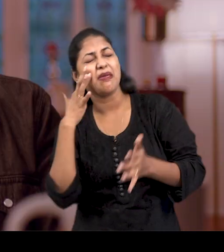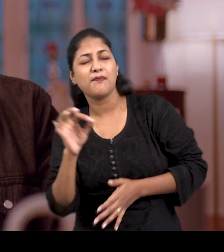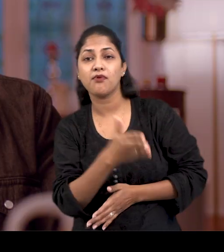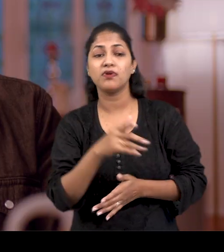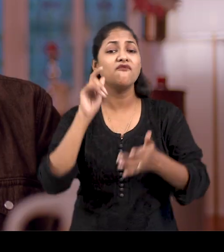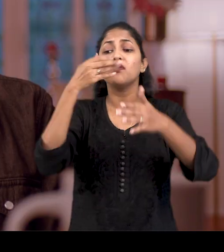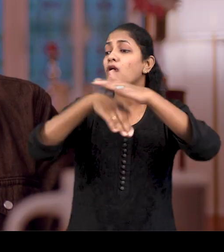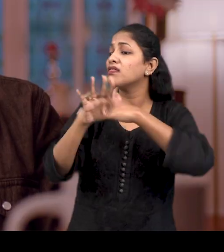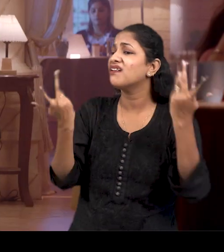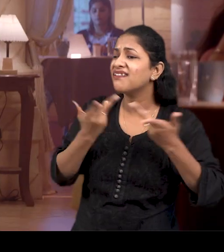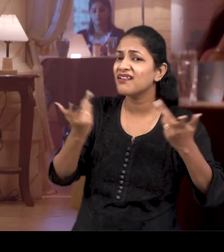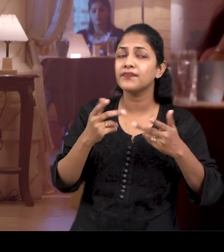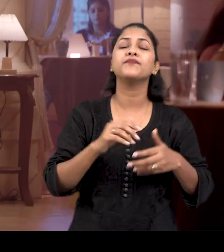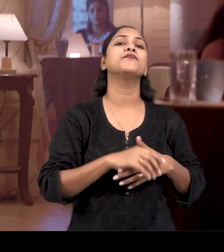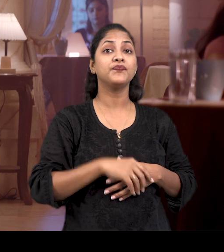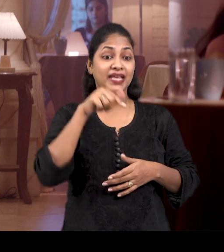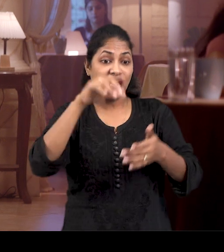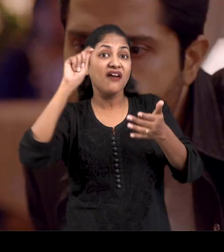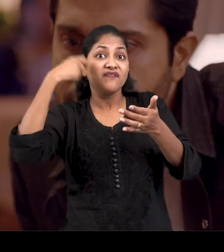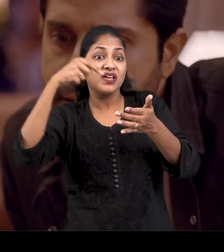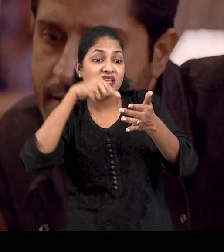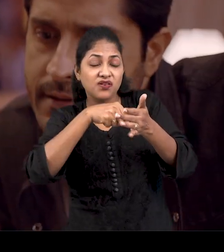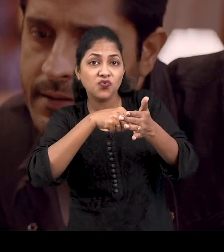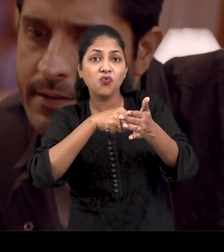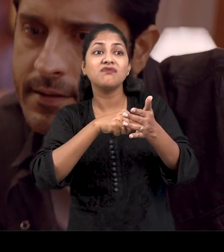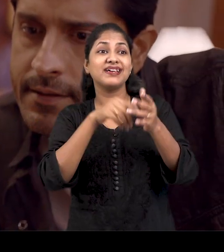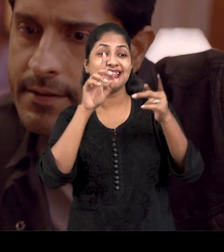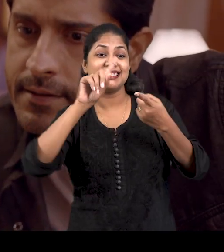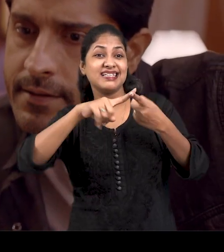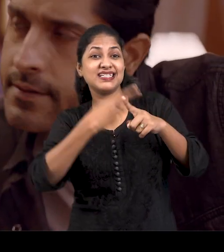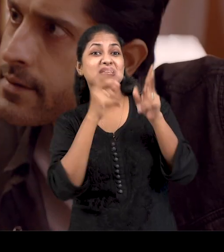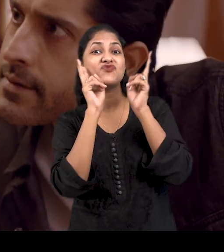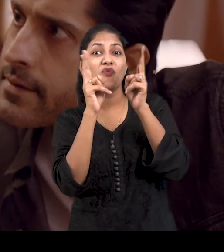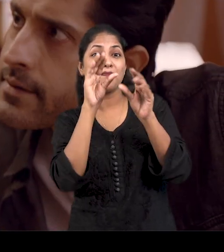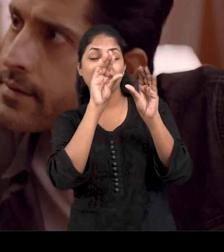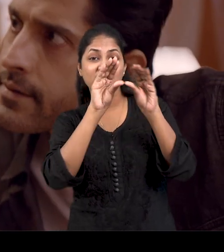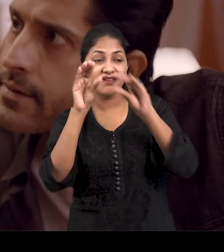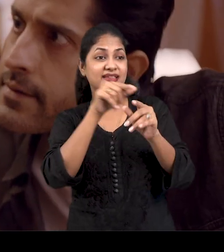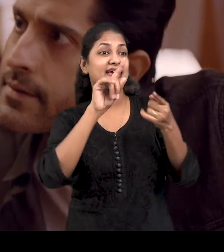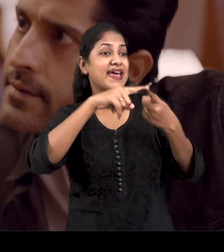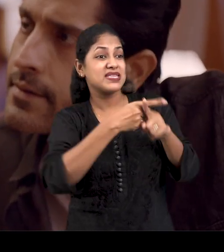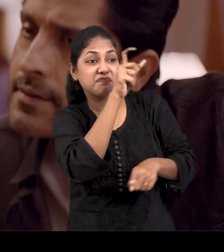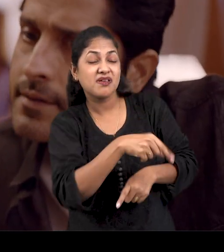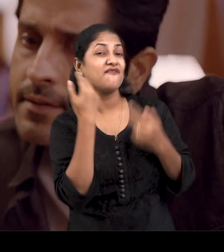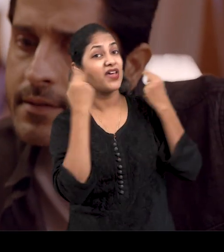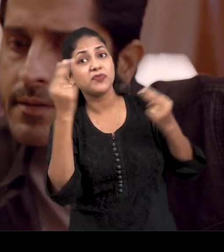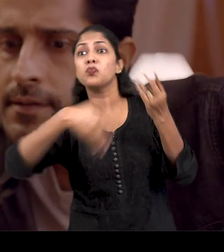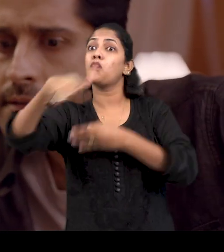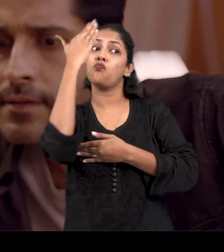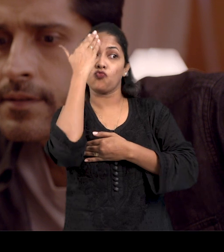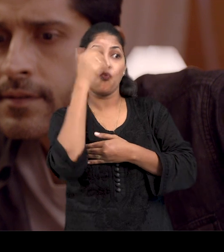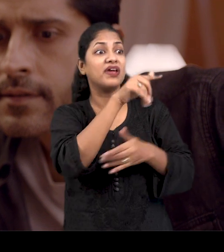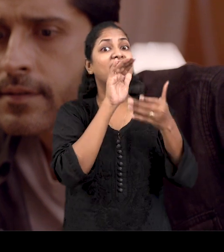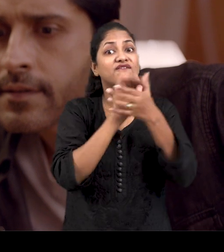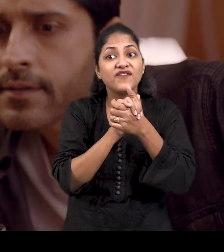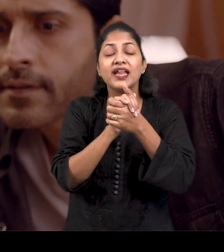છે. એવું શું છે આ વિડીયોમાં? આ વિડીયોમાં આ માર્કેટ એક્સપર્ટ, જેને બધા ઓળખે છે, પોતાના